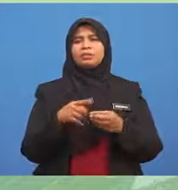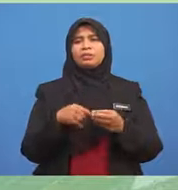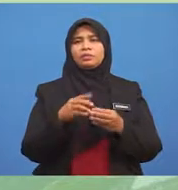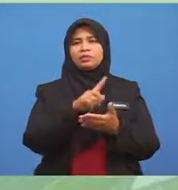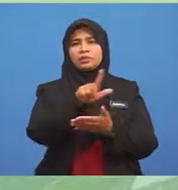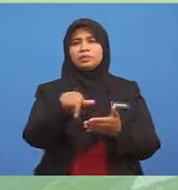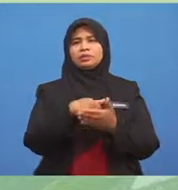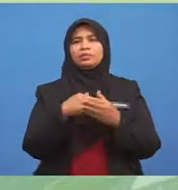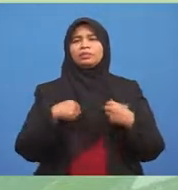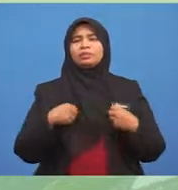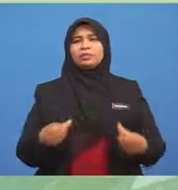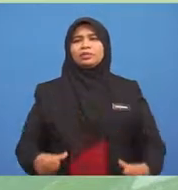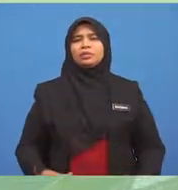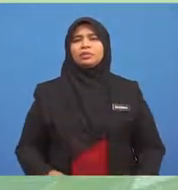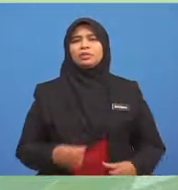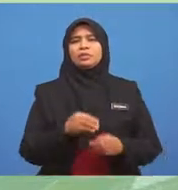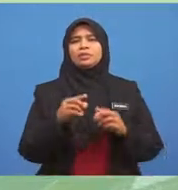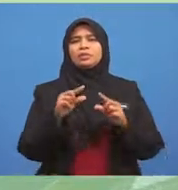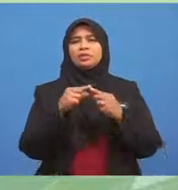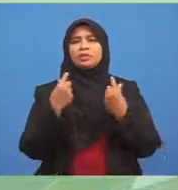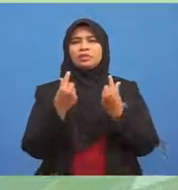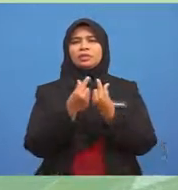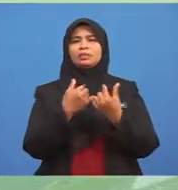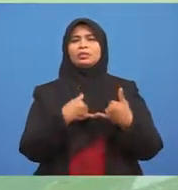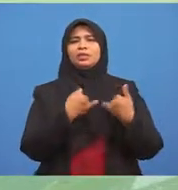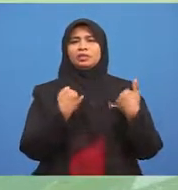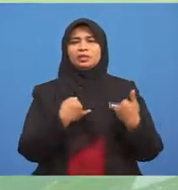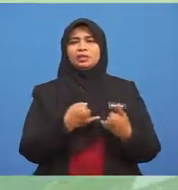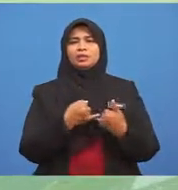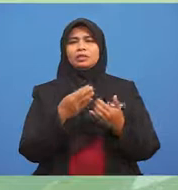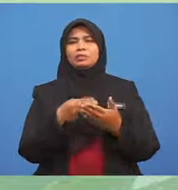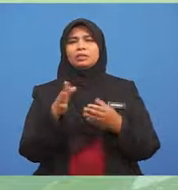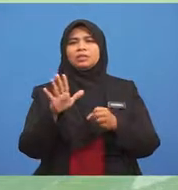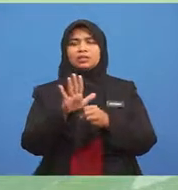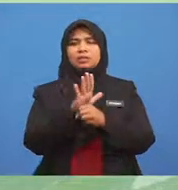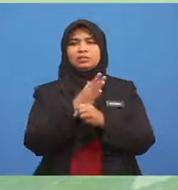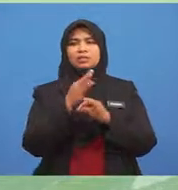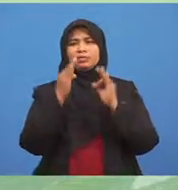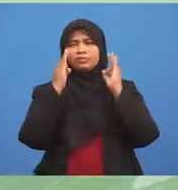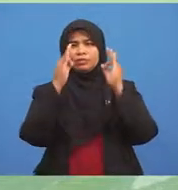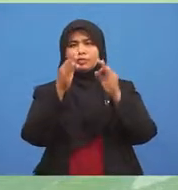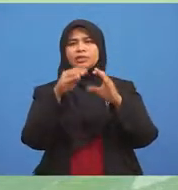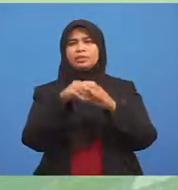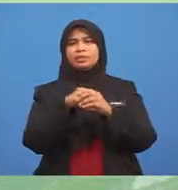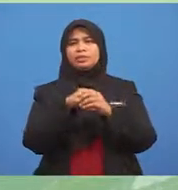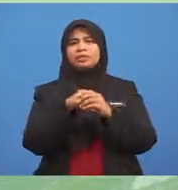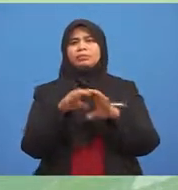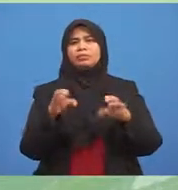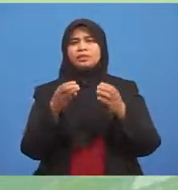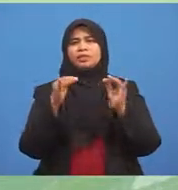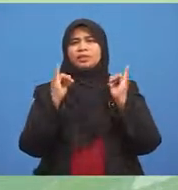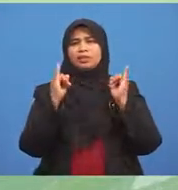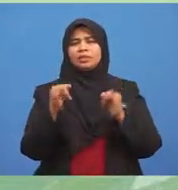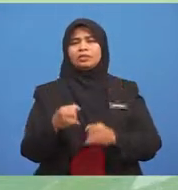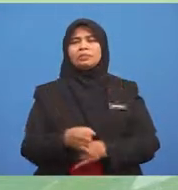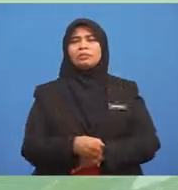anggota dan gabungan hati memberi penuh perhatian dan tumpuan semasa melakukan ibadah. Mereka